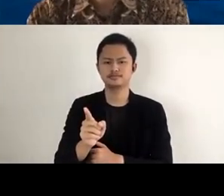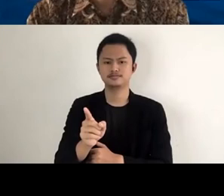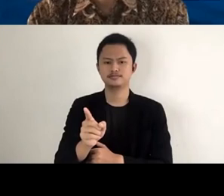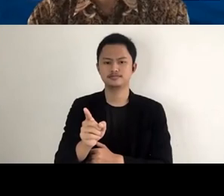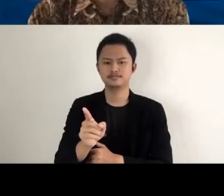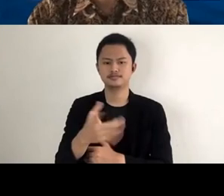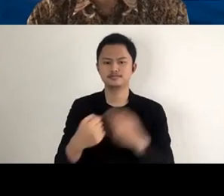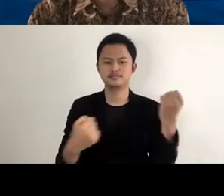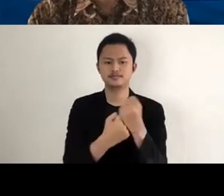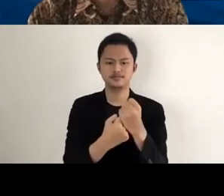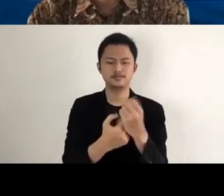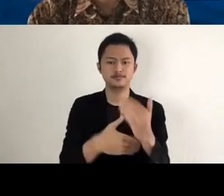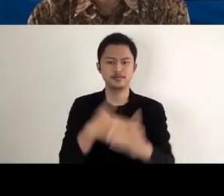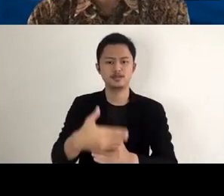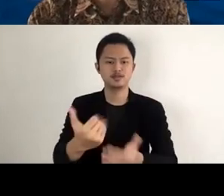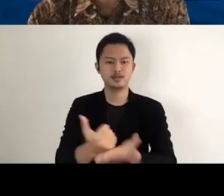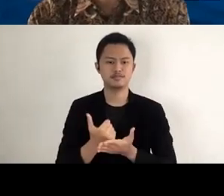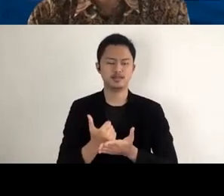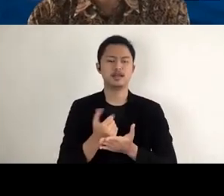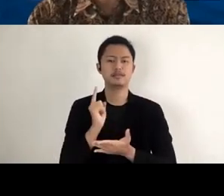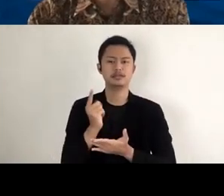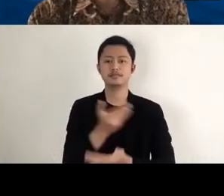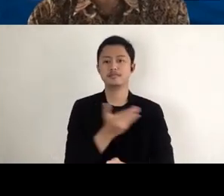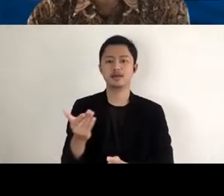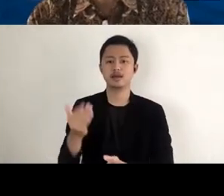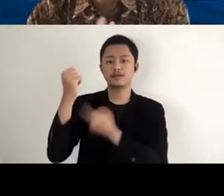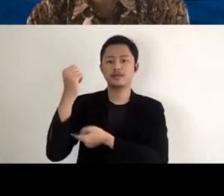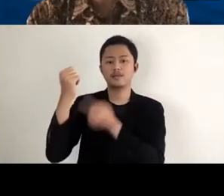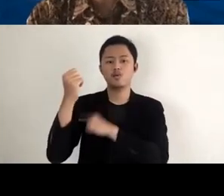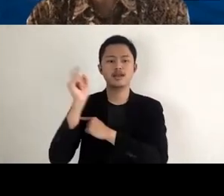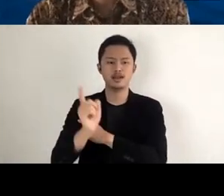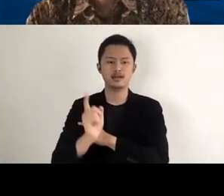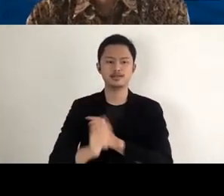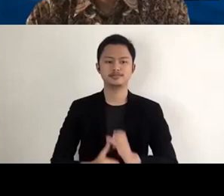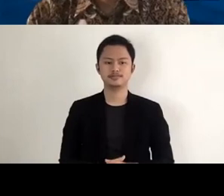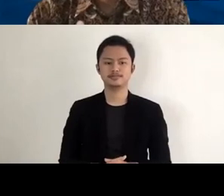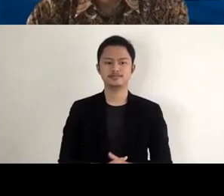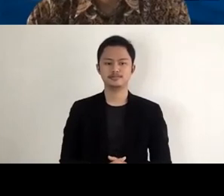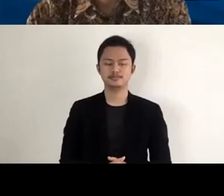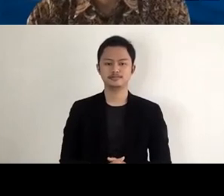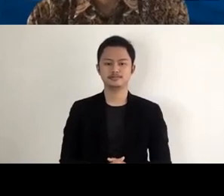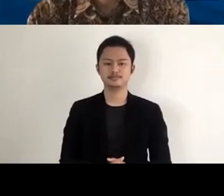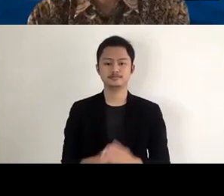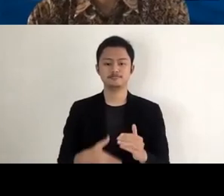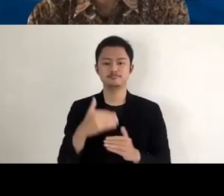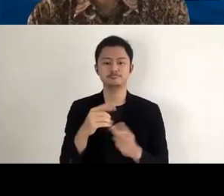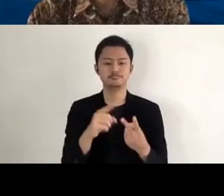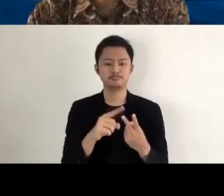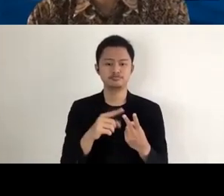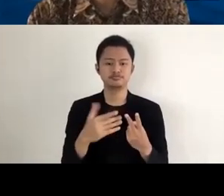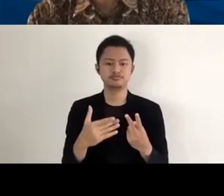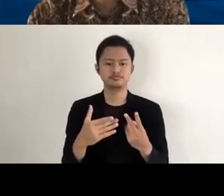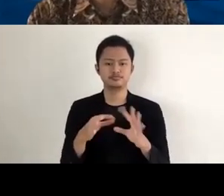dukungan lebih lanjut anda karena mereka punya kapasitas dan kompetensi Kemudian yang kedua membangun